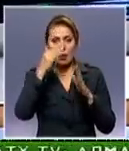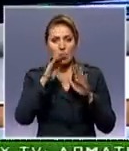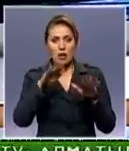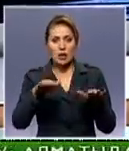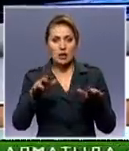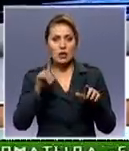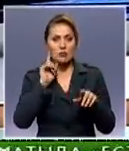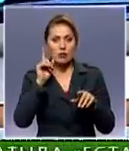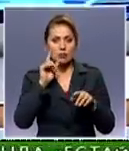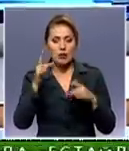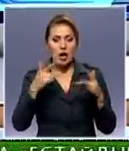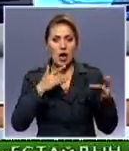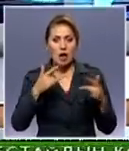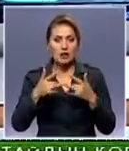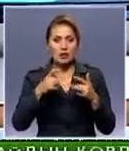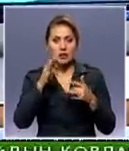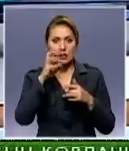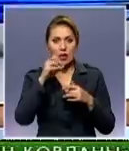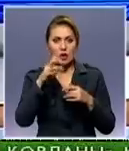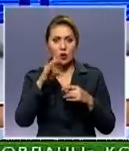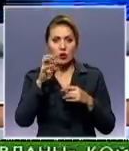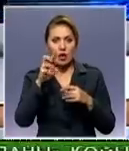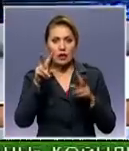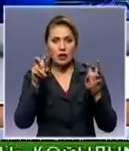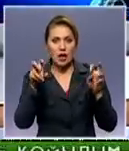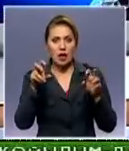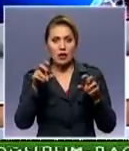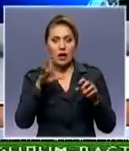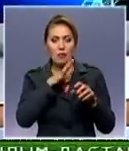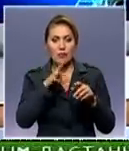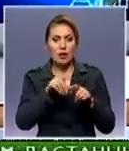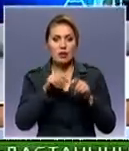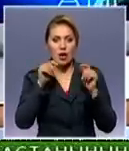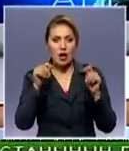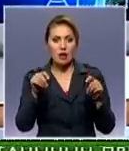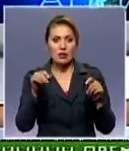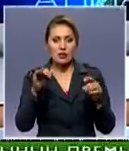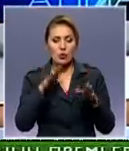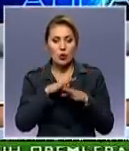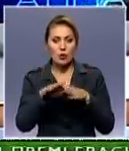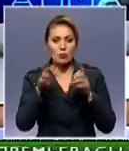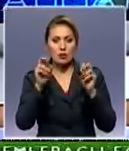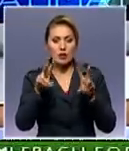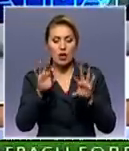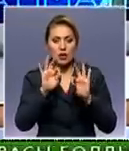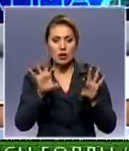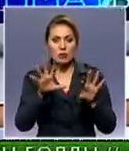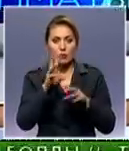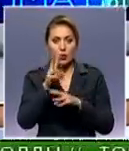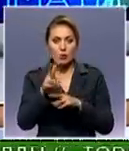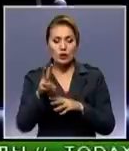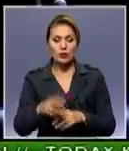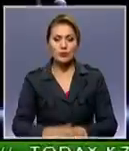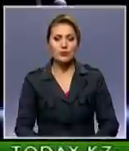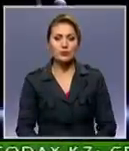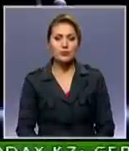мен жасөспірімдер театрында Естайдың қорланы атты қойылымның тұсауы кесілді. Толығырақ тілшім бейне материалында.